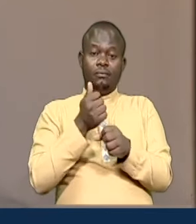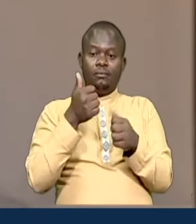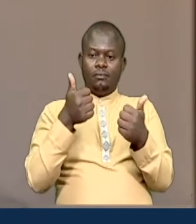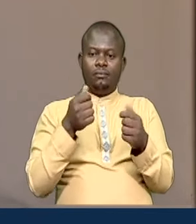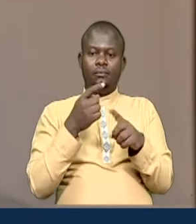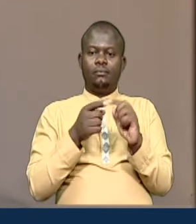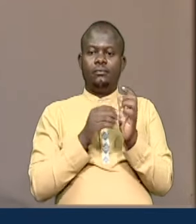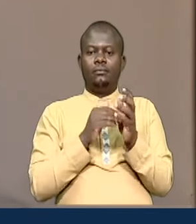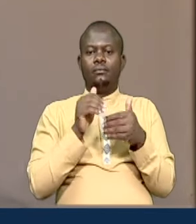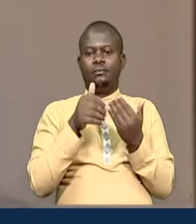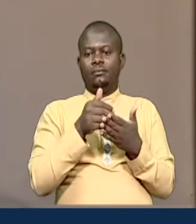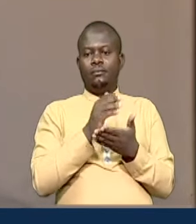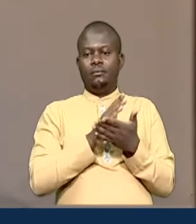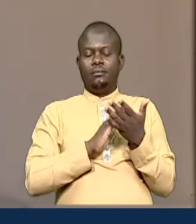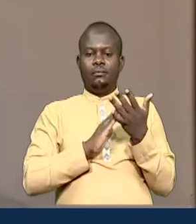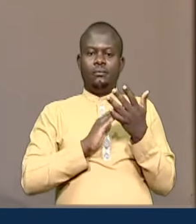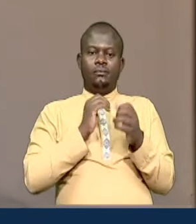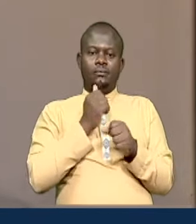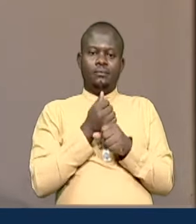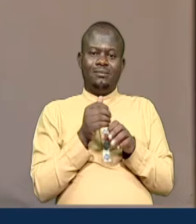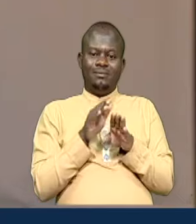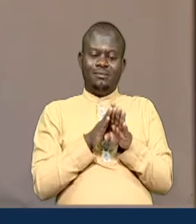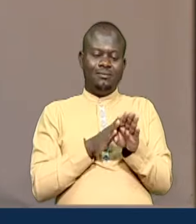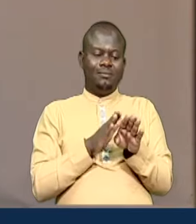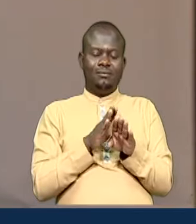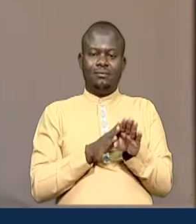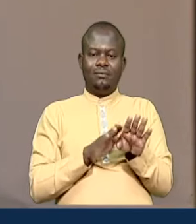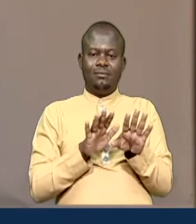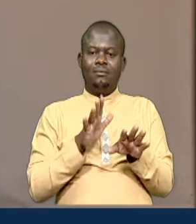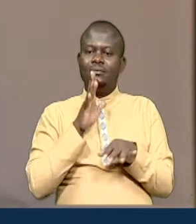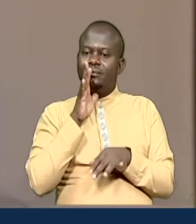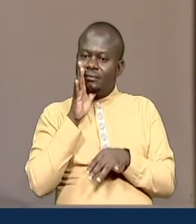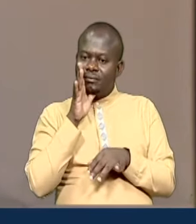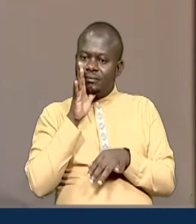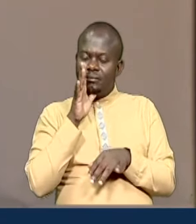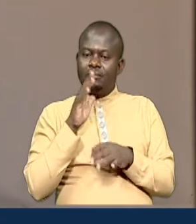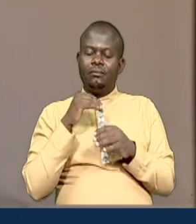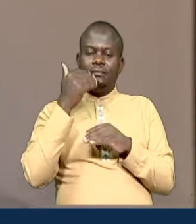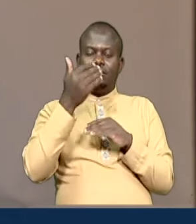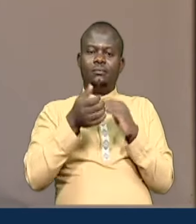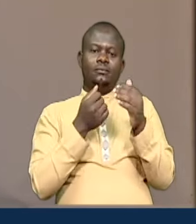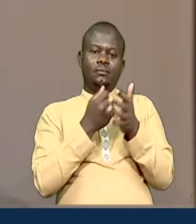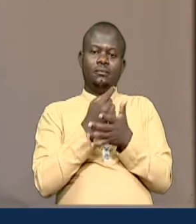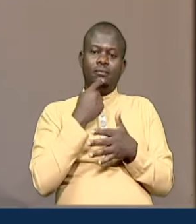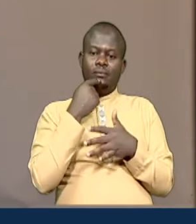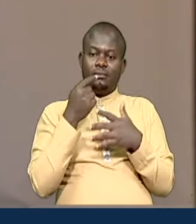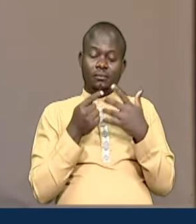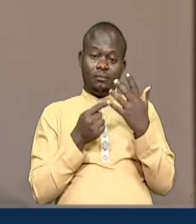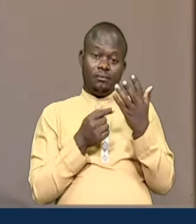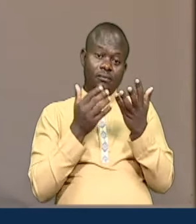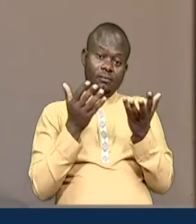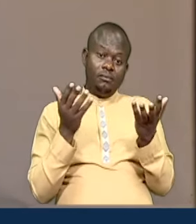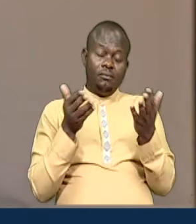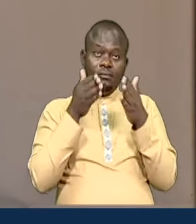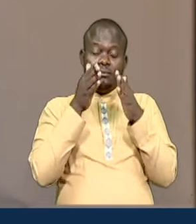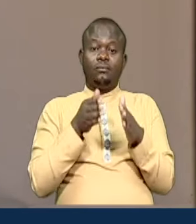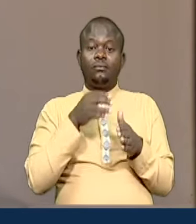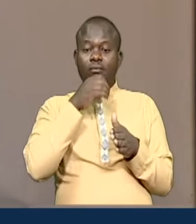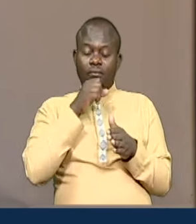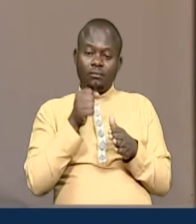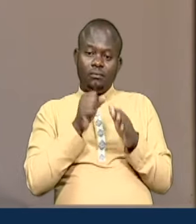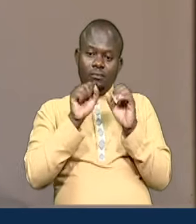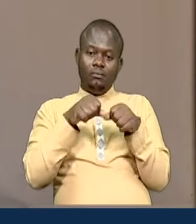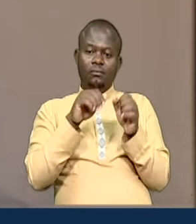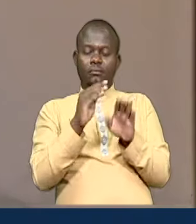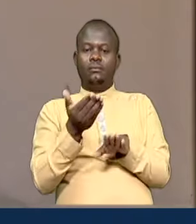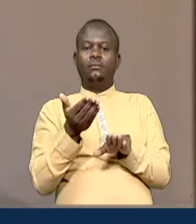ariko haraho bagiye bakora baseta ibirenge batinda, bituma rero ni ibintu kamere, umuntu arasaza, ashobora gupfa,